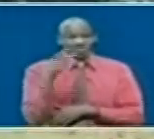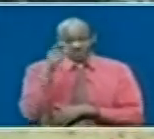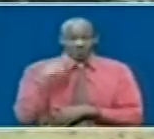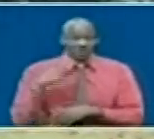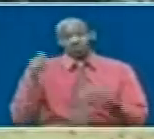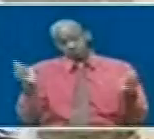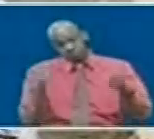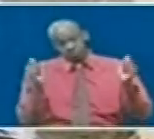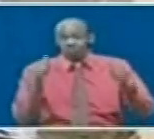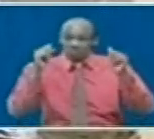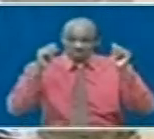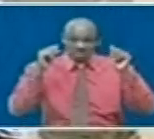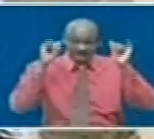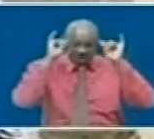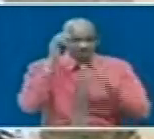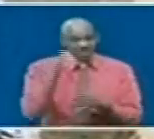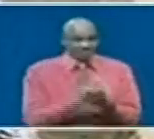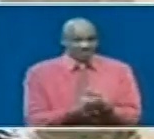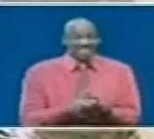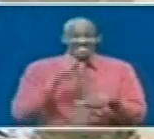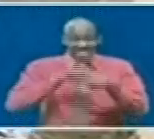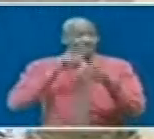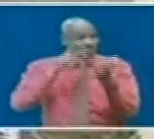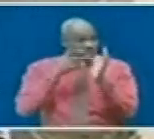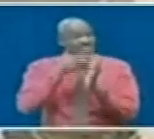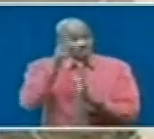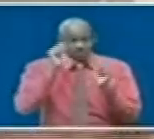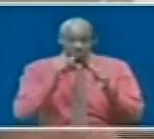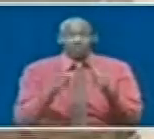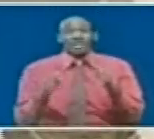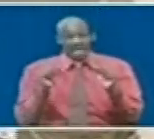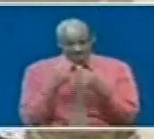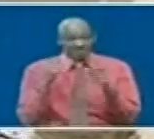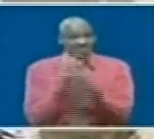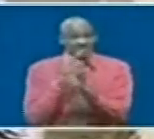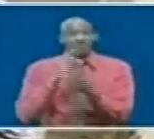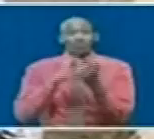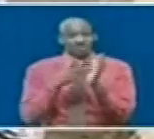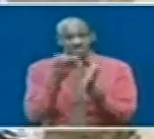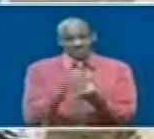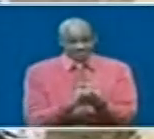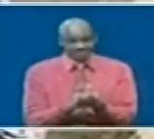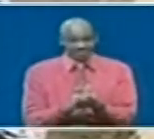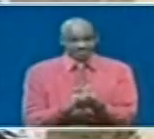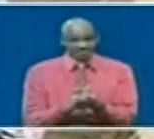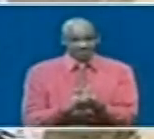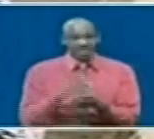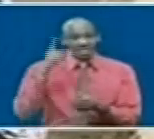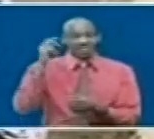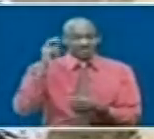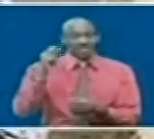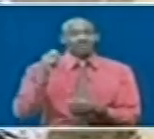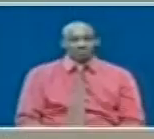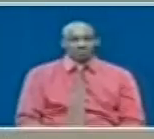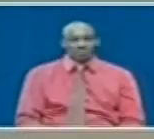kuchunga ng'ombe huko. Na kubuniwa kwa mradi huu bila shaka kutasaidia katika kufufua miradi ya aina hii. Robert Wanyonyi, KTN